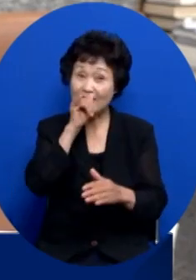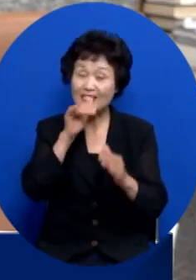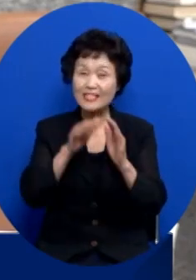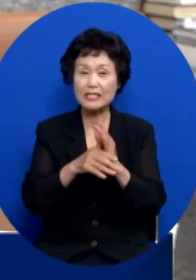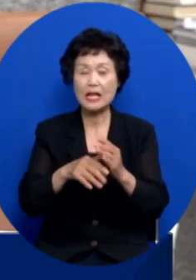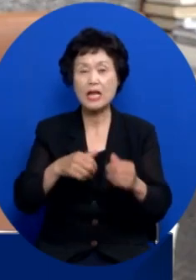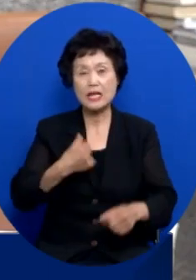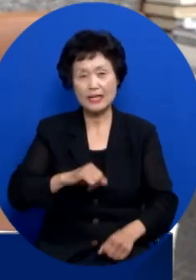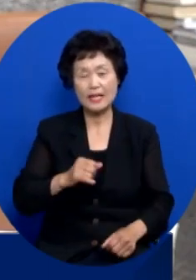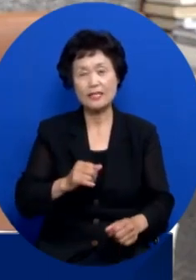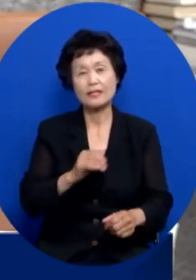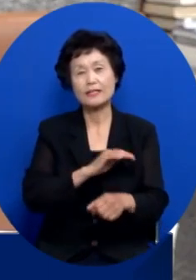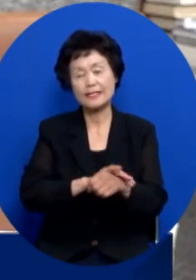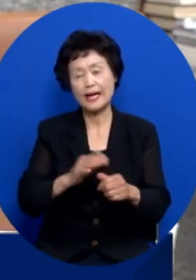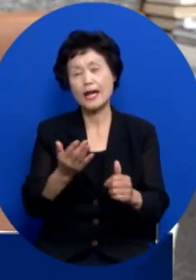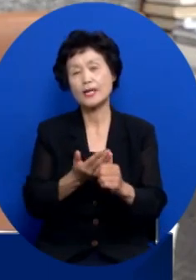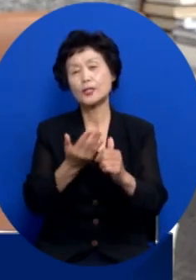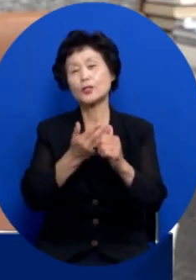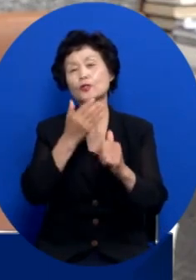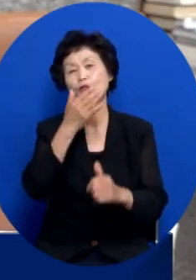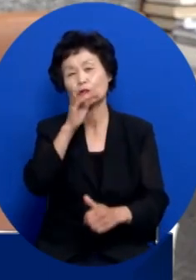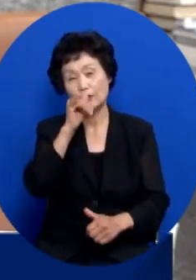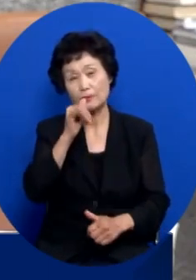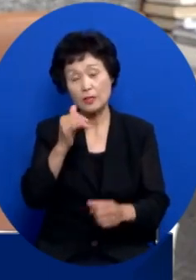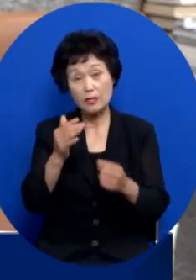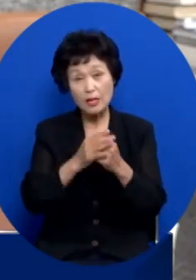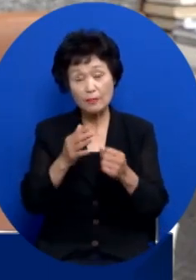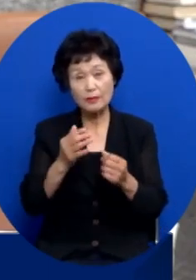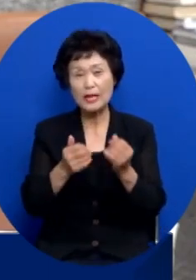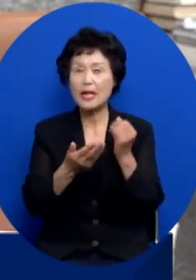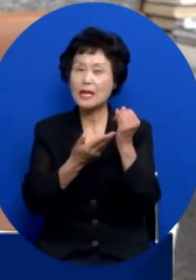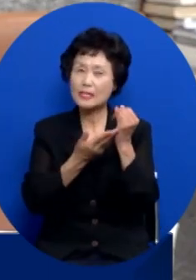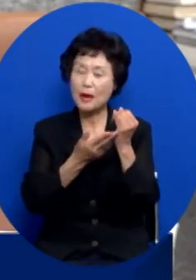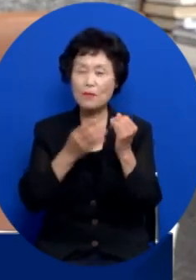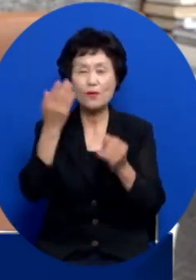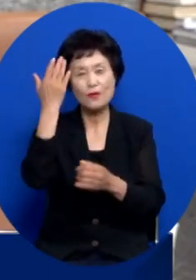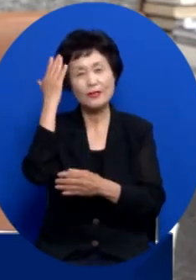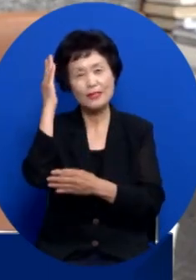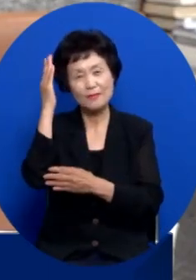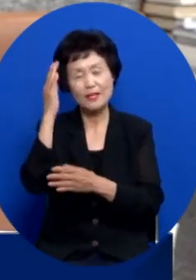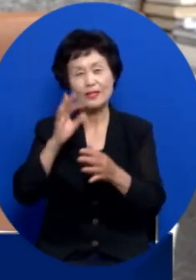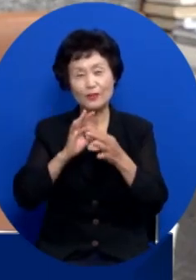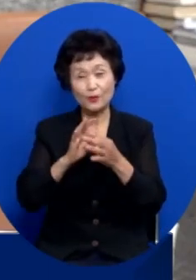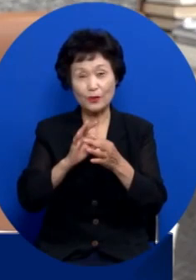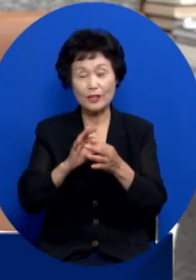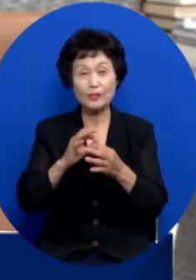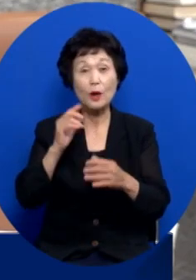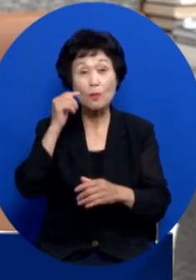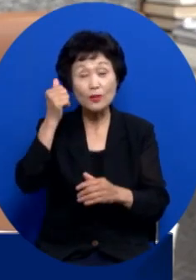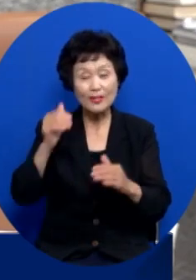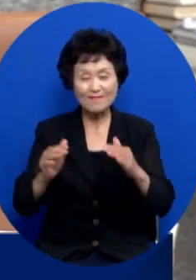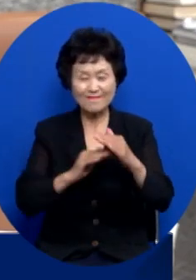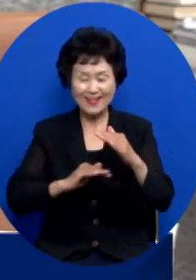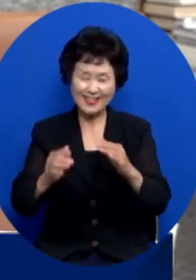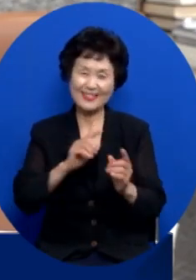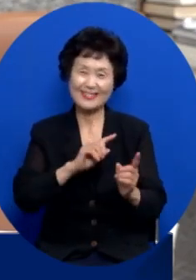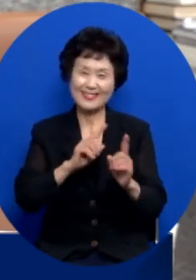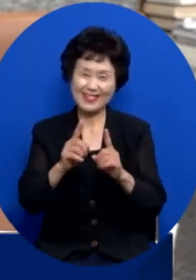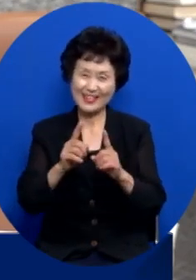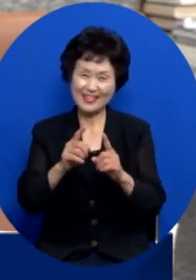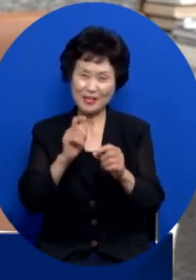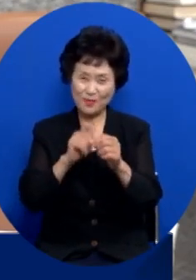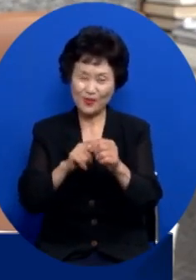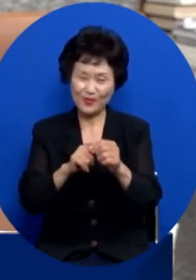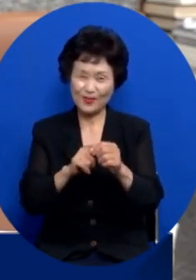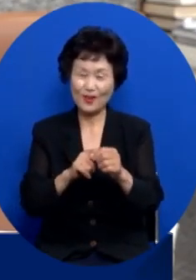양육을 잘할 수 있거든요. 그래서 3호 세미나를 통해서 목회자 가정을 살린다. 그리고